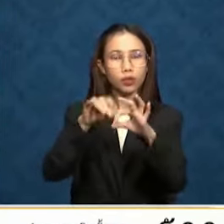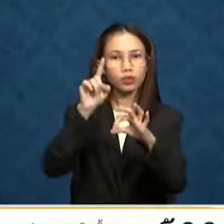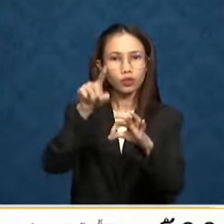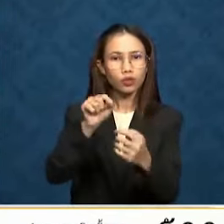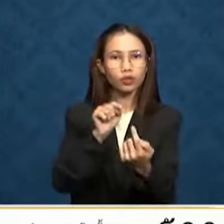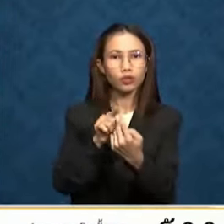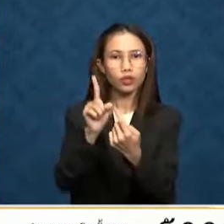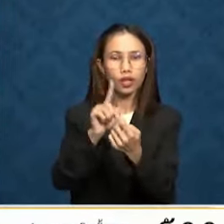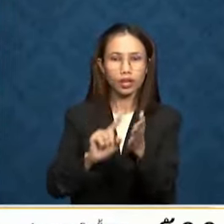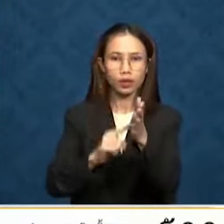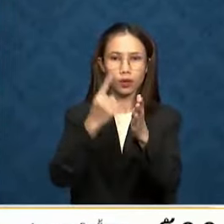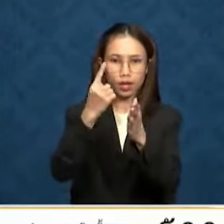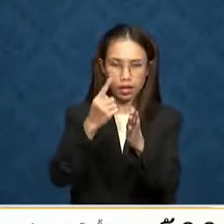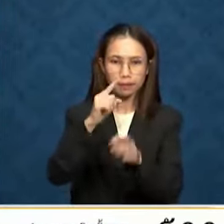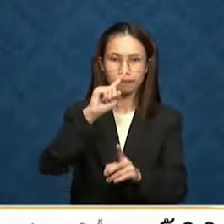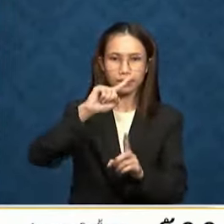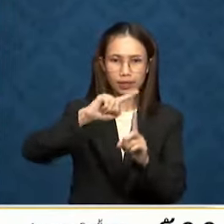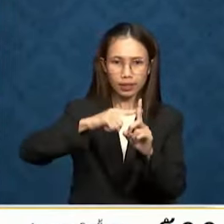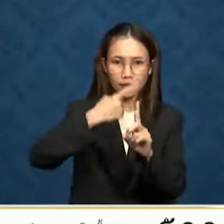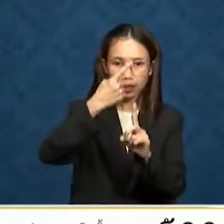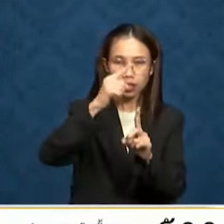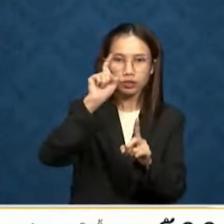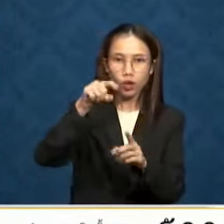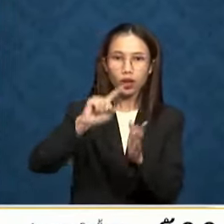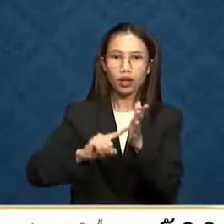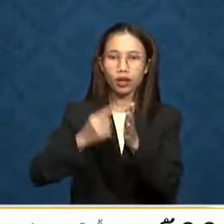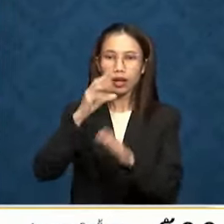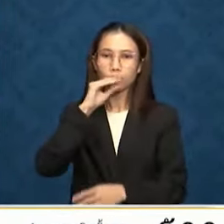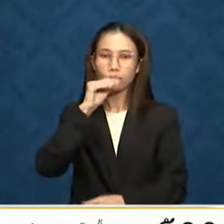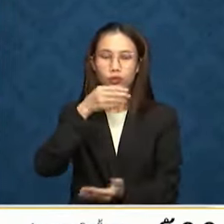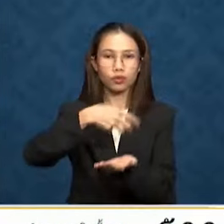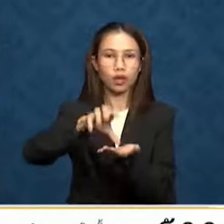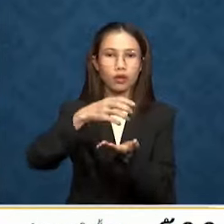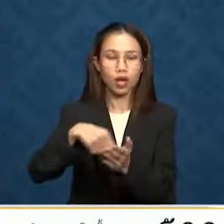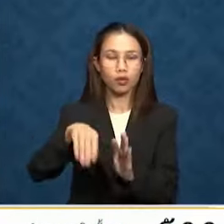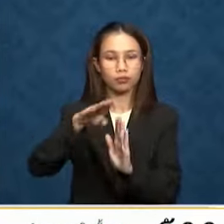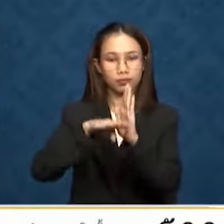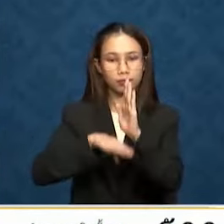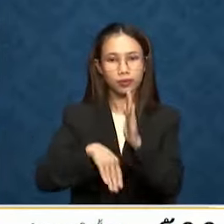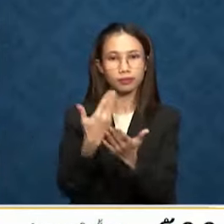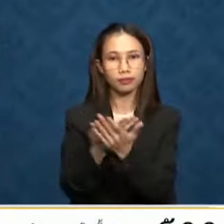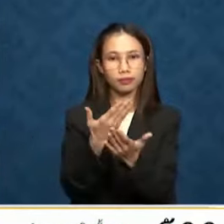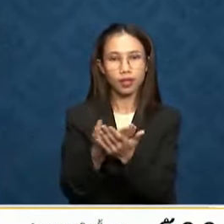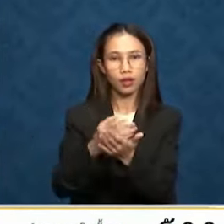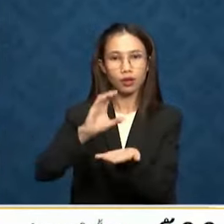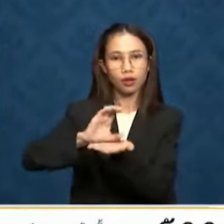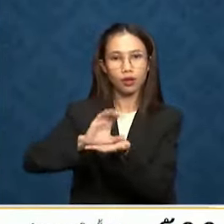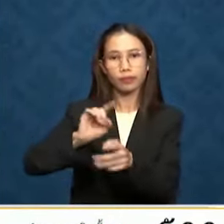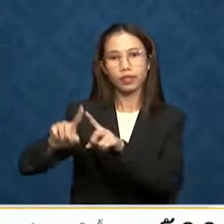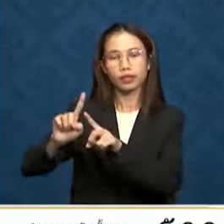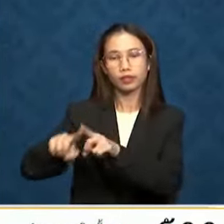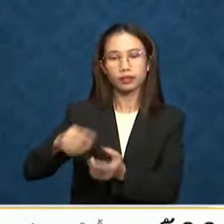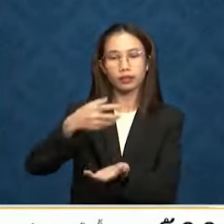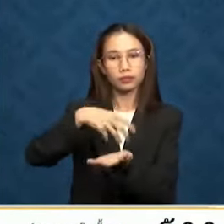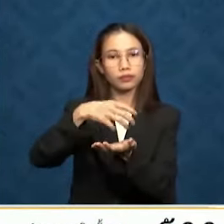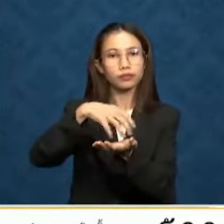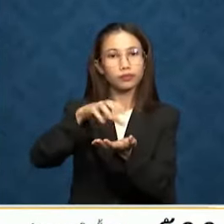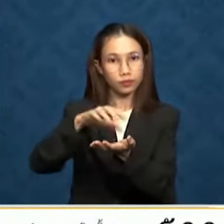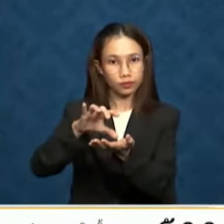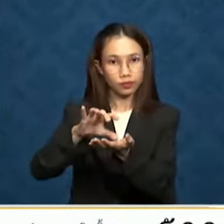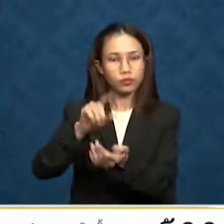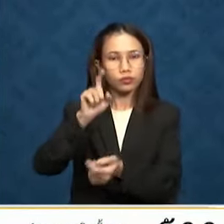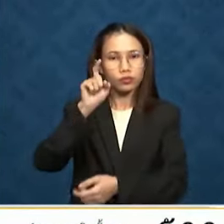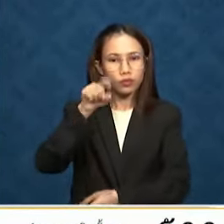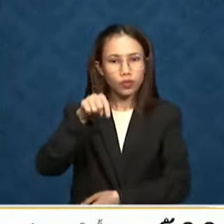แต่ต้นปีค่ะท่านประธานก่อนที่จะเริ่มกระบวนการจัดทำงบประมาณนะคะการแถลงมอบนโยบายเนี่ยมัน